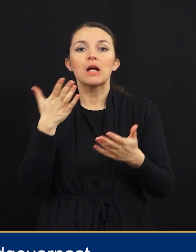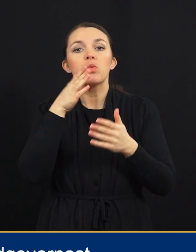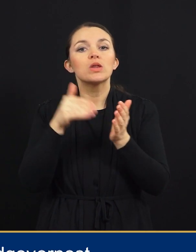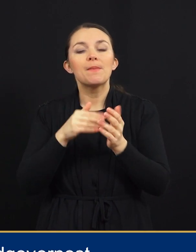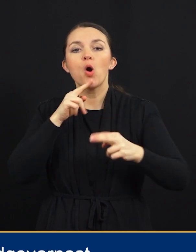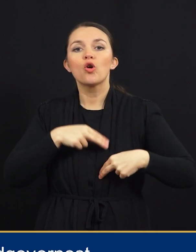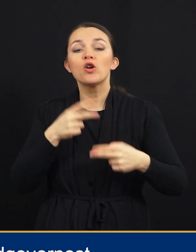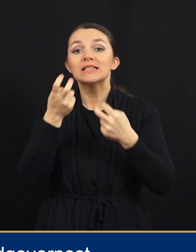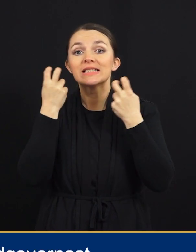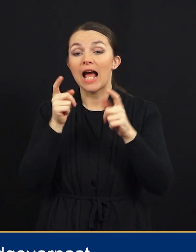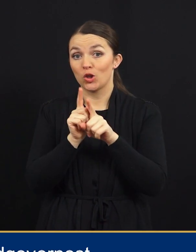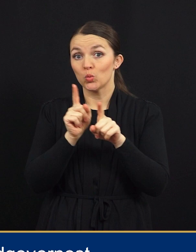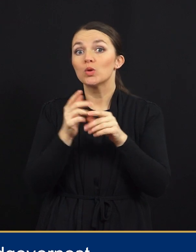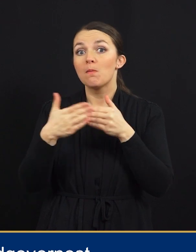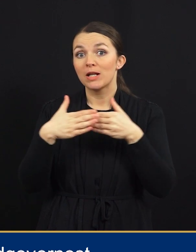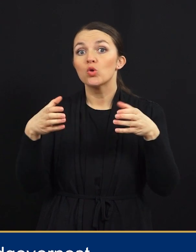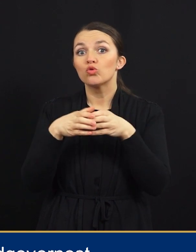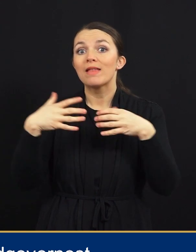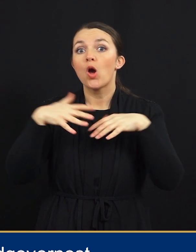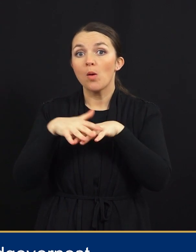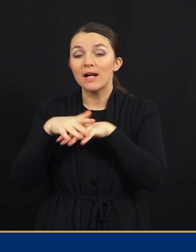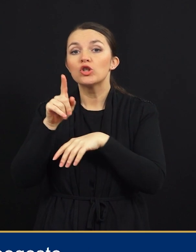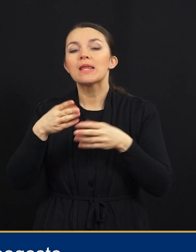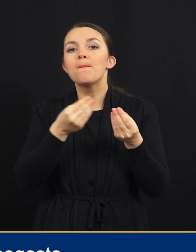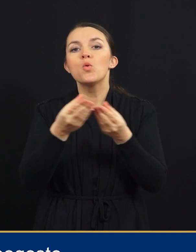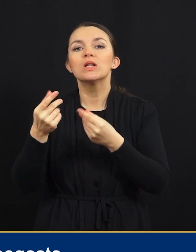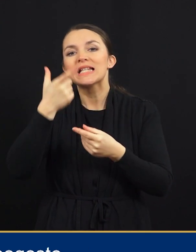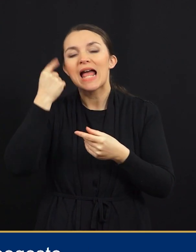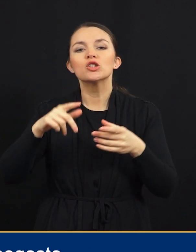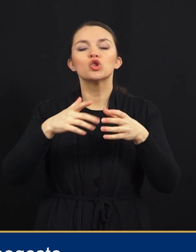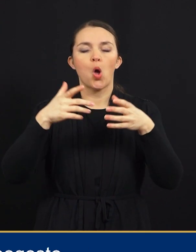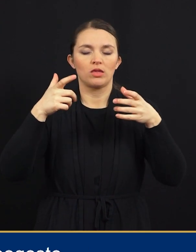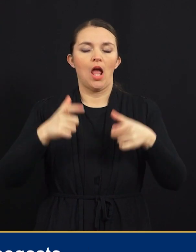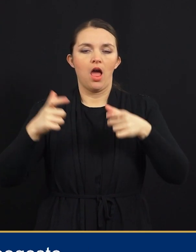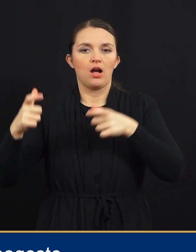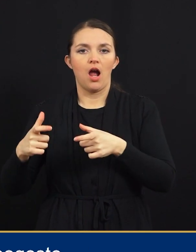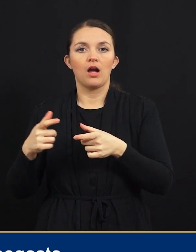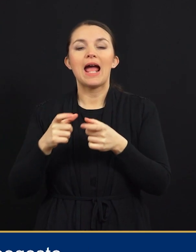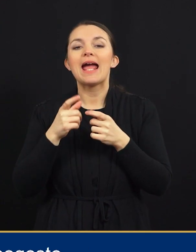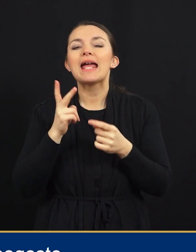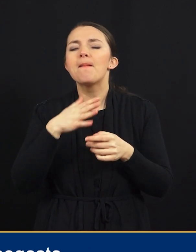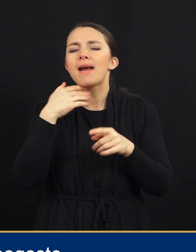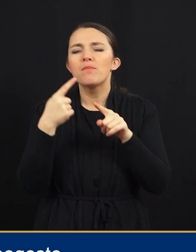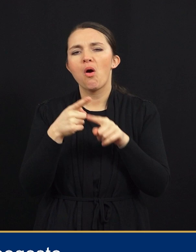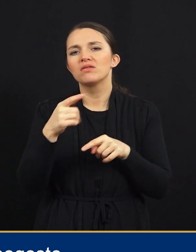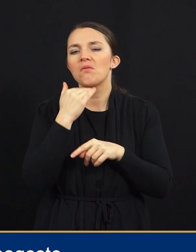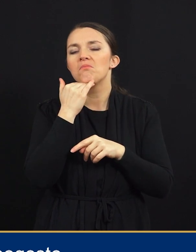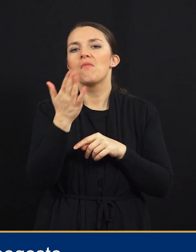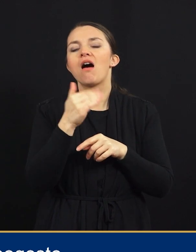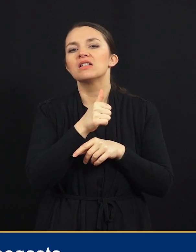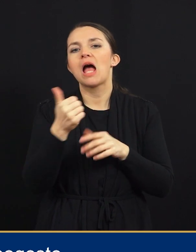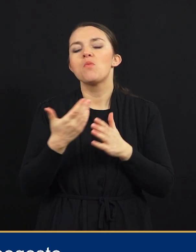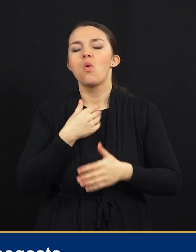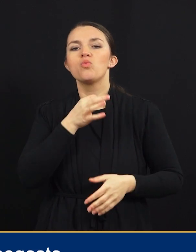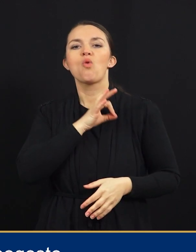treba odgovornost iskati tudi pri družbenih omrežjih in multinacionalkah, ki jim je prepogosto mar zgolj